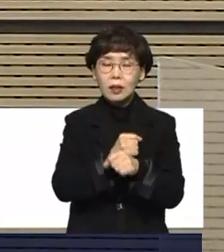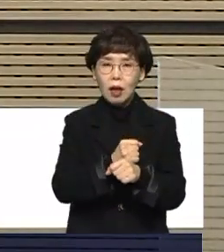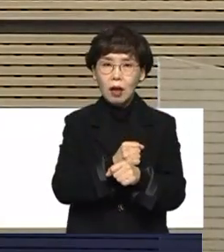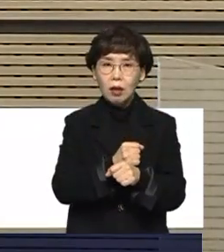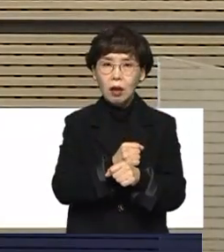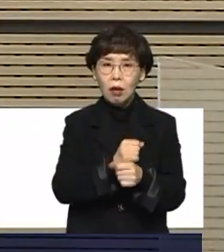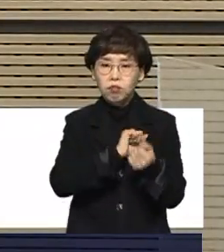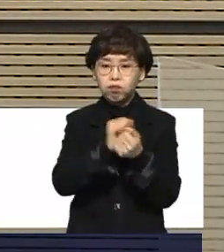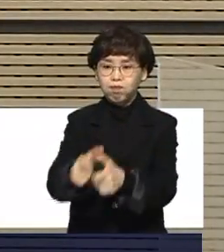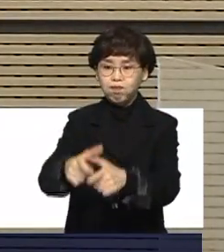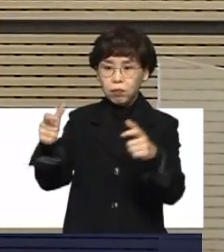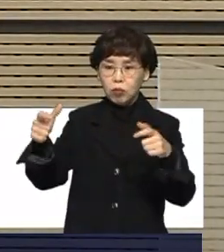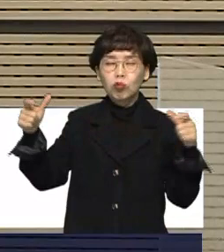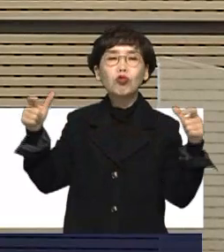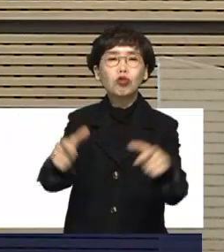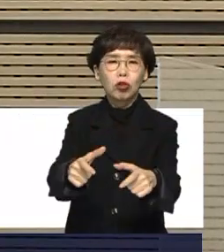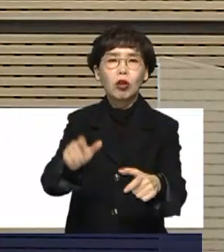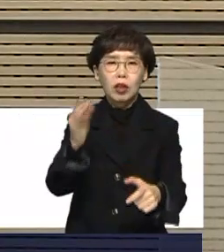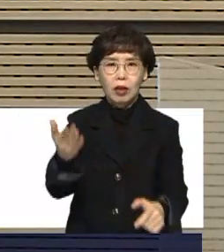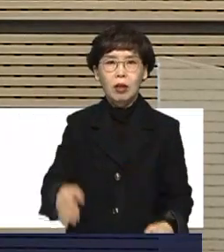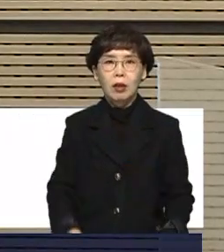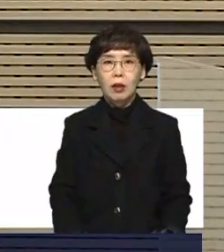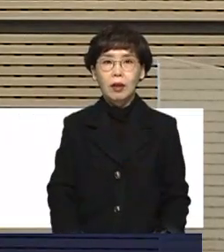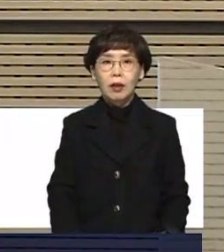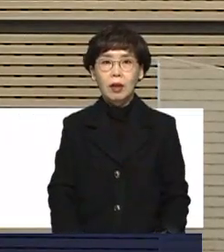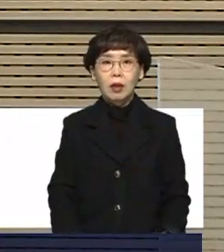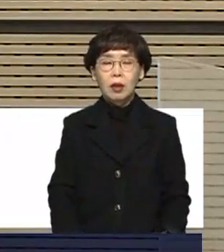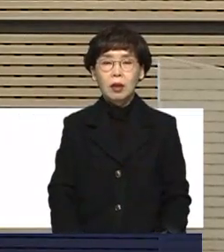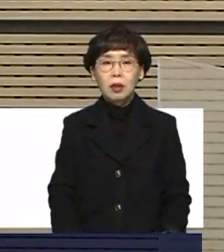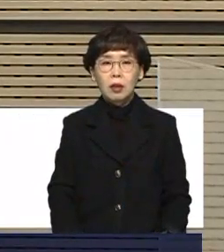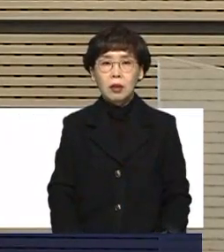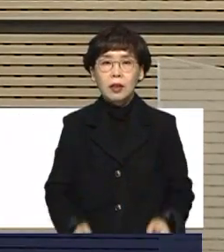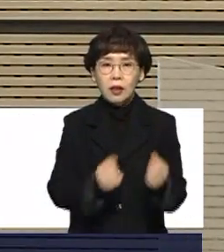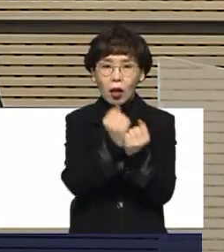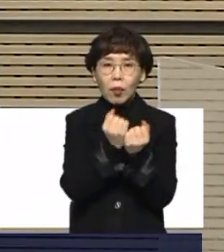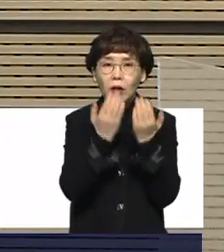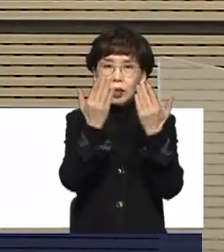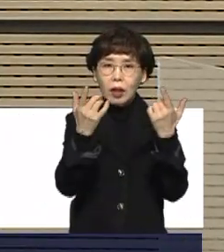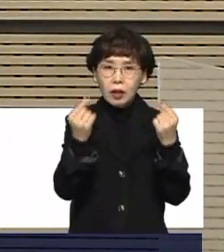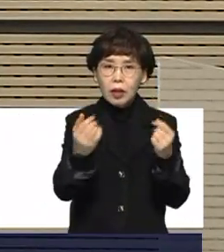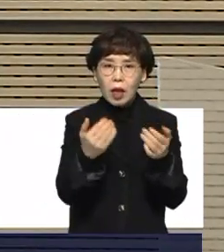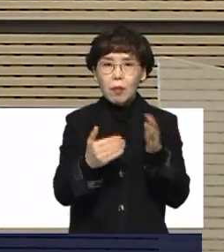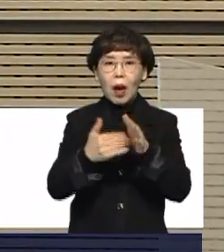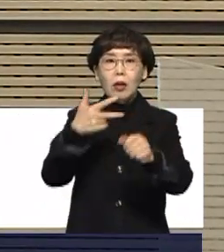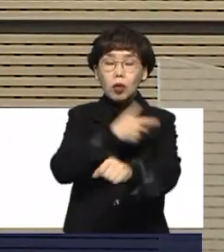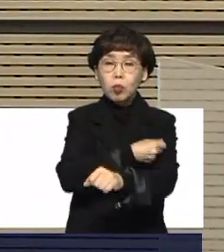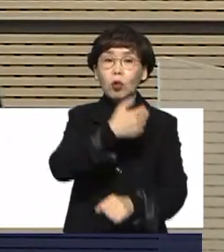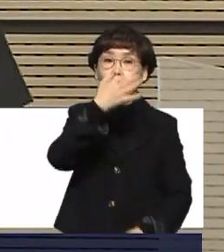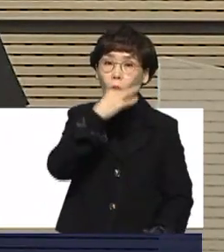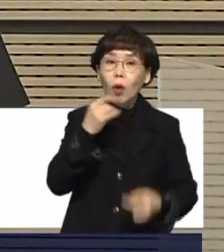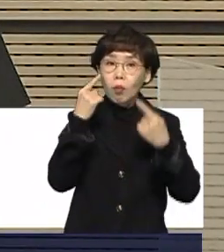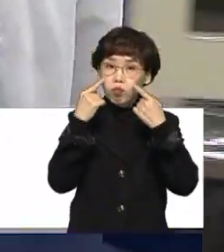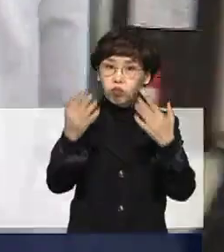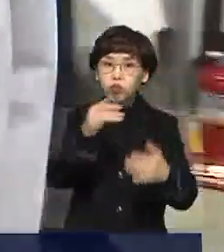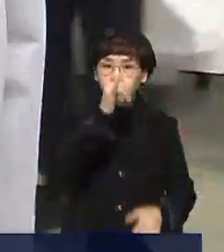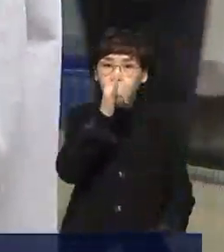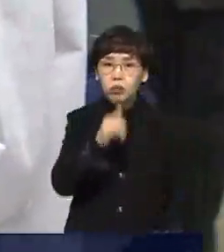유행 규모를 줄여놓아야 됩니다. 앞서 설명드린 것처럼 예방접종의 효과는